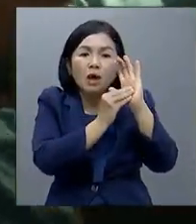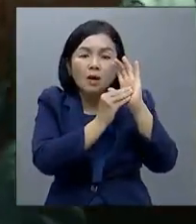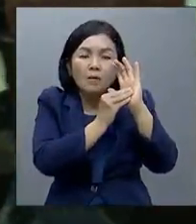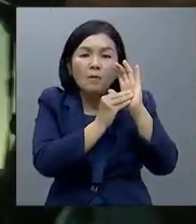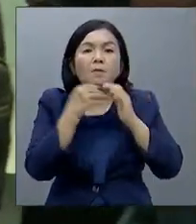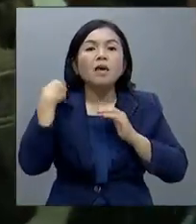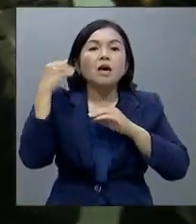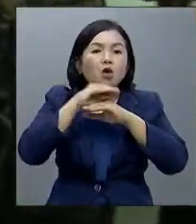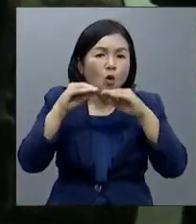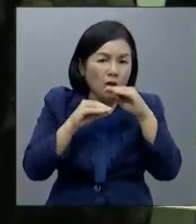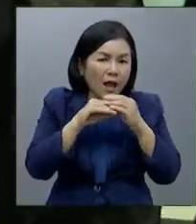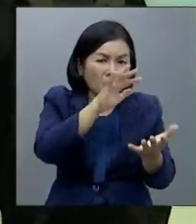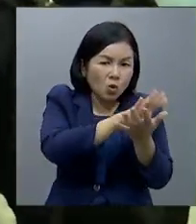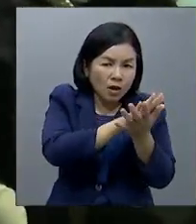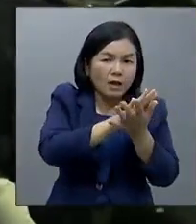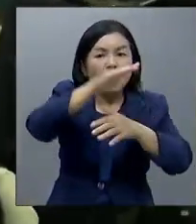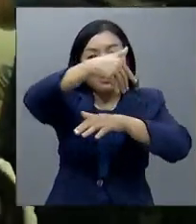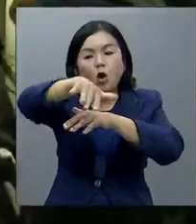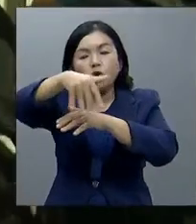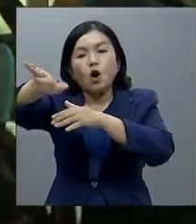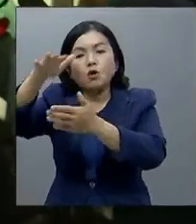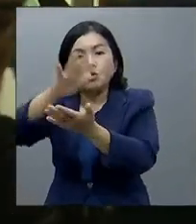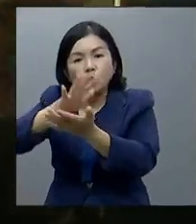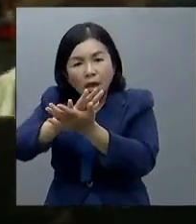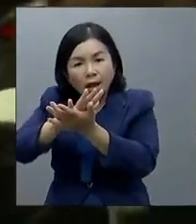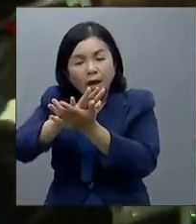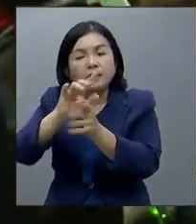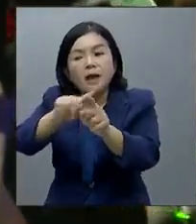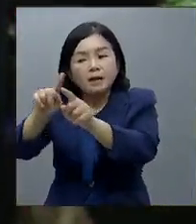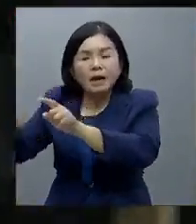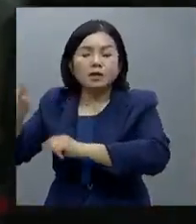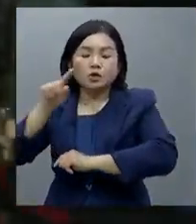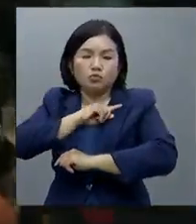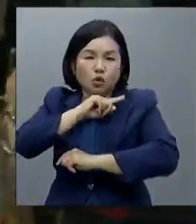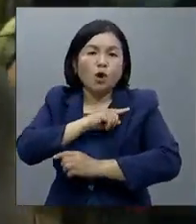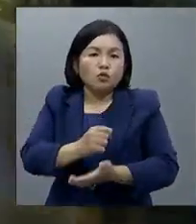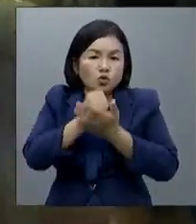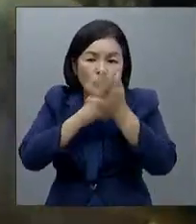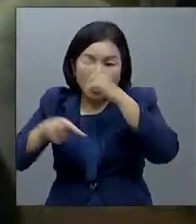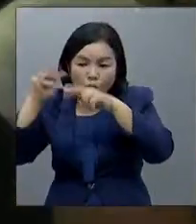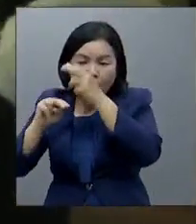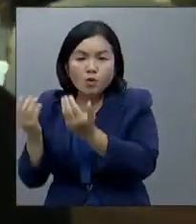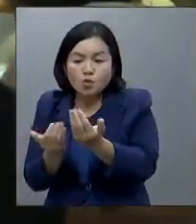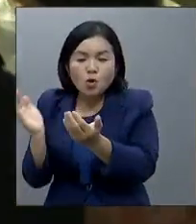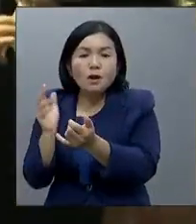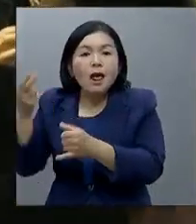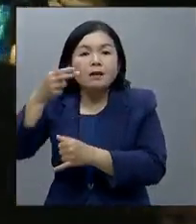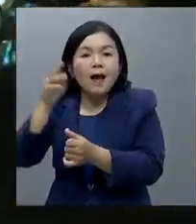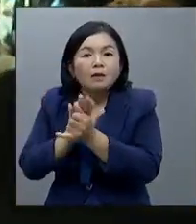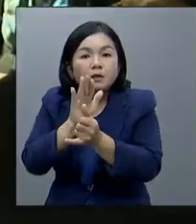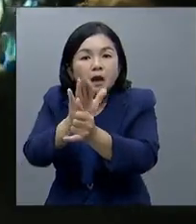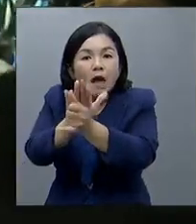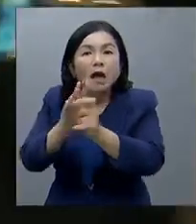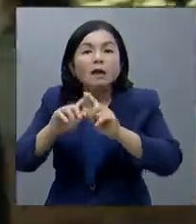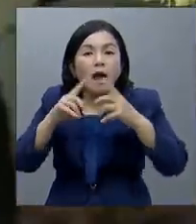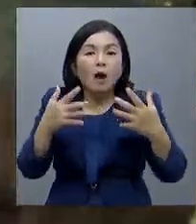มีโครงการทั้งในโรงเรียนและนอกโรงเรียนในสังกัดกทม.เพื่อให้ฝ่ายที่เกี่ยวข้องช่วยกันดูแลบุตรหลานรวมถึงกทม.มีลานกิจกร